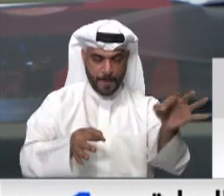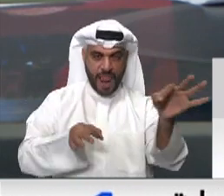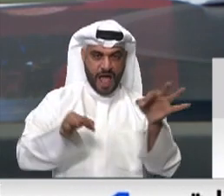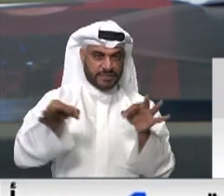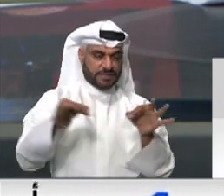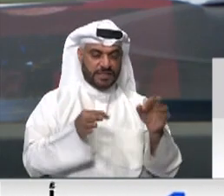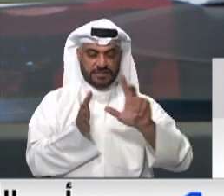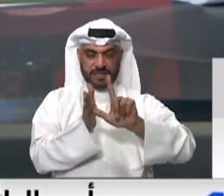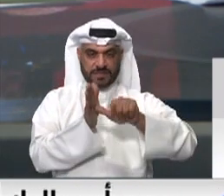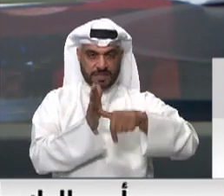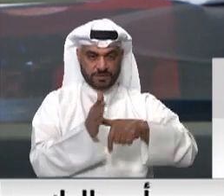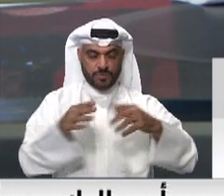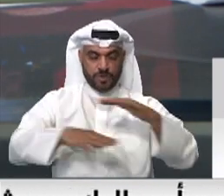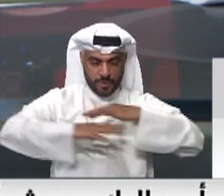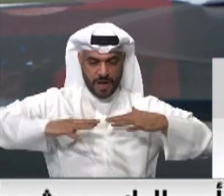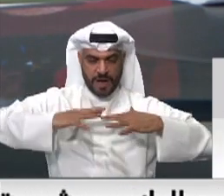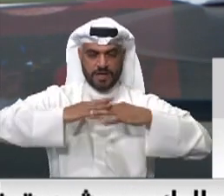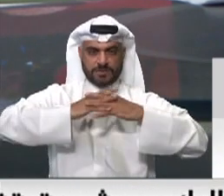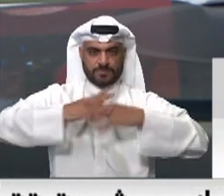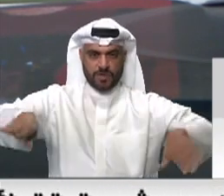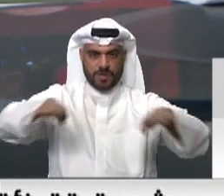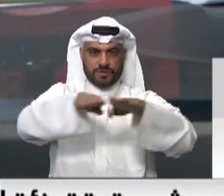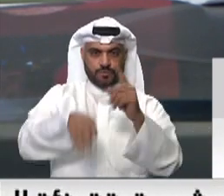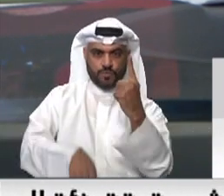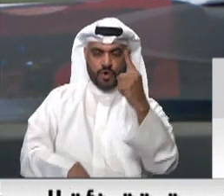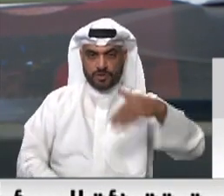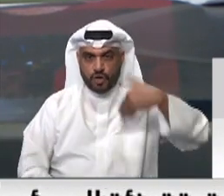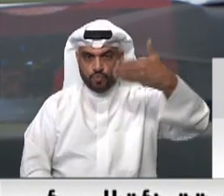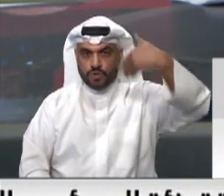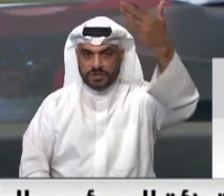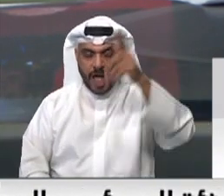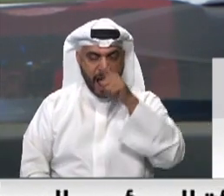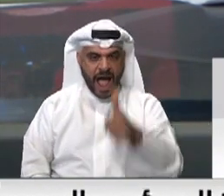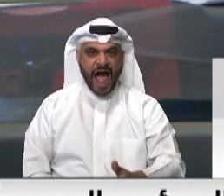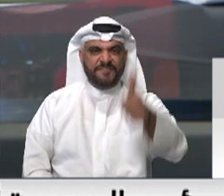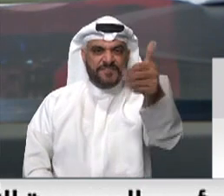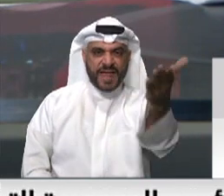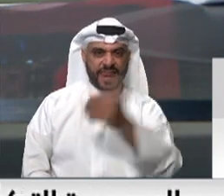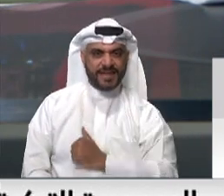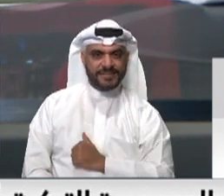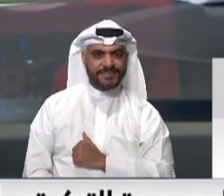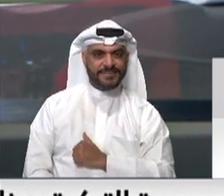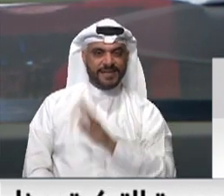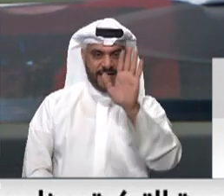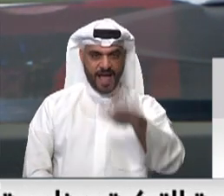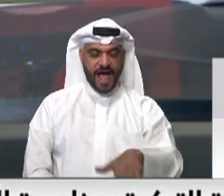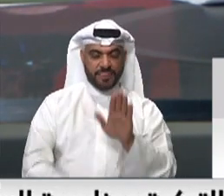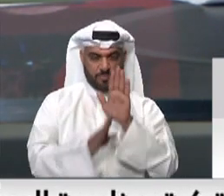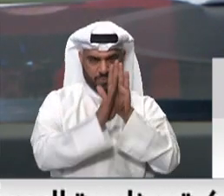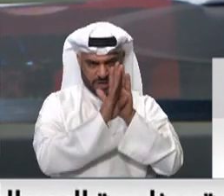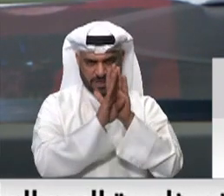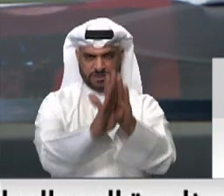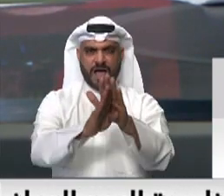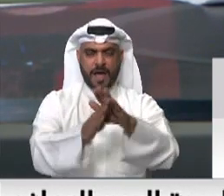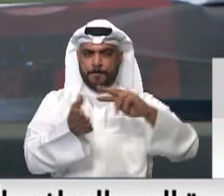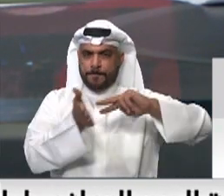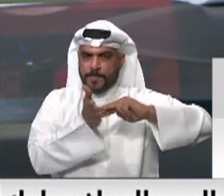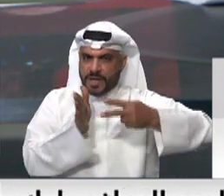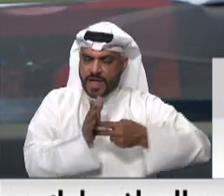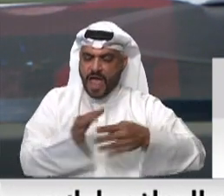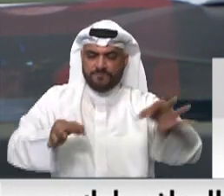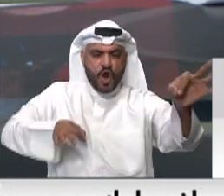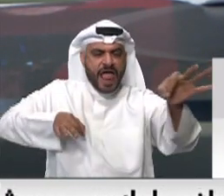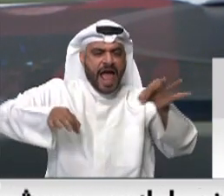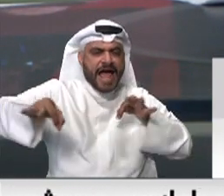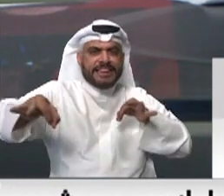تحت شعار توحيد الإمكانيات لمستقبل أفضل. ويهدف الملتقى إلى دعم منظومة مستقبل مهنة الهندسة